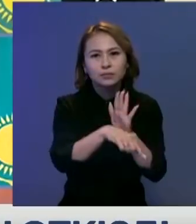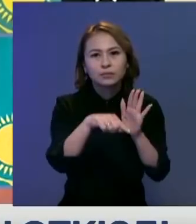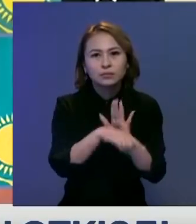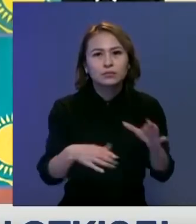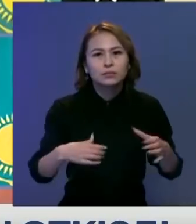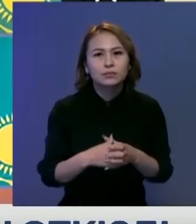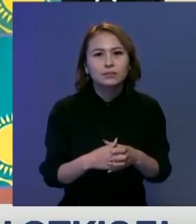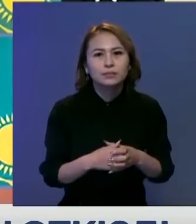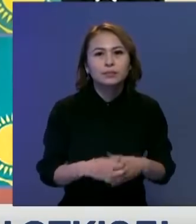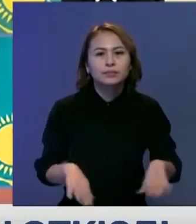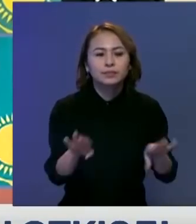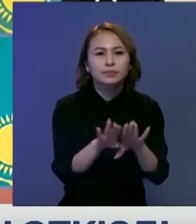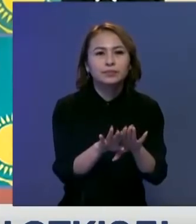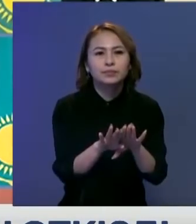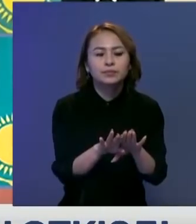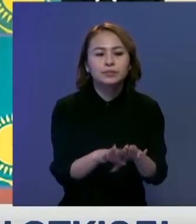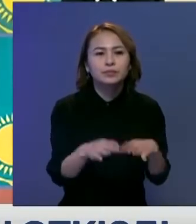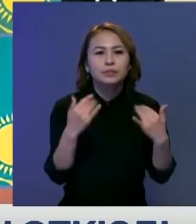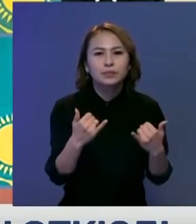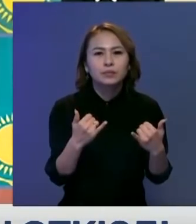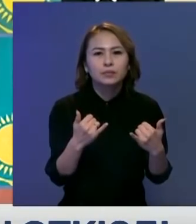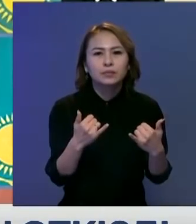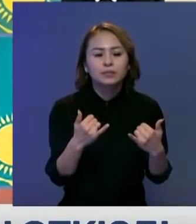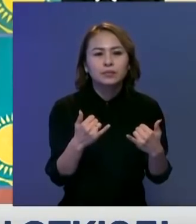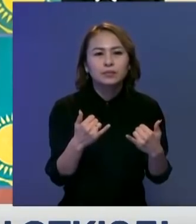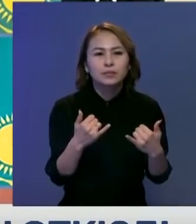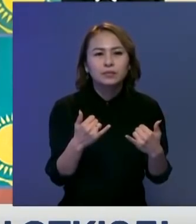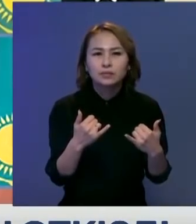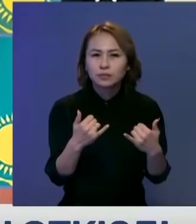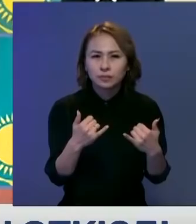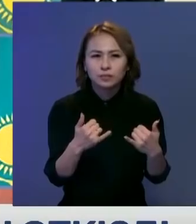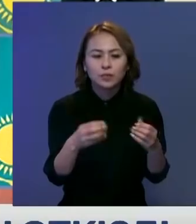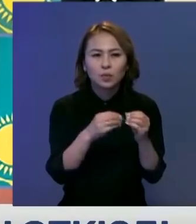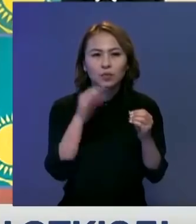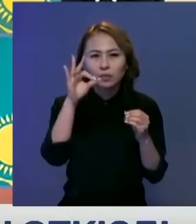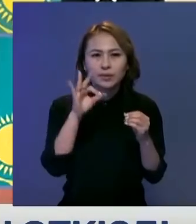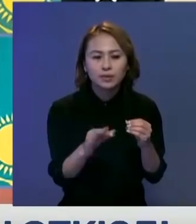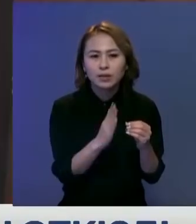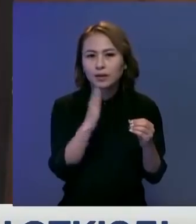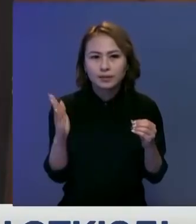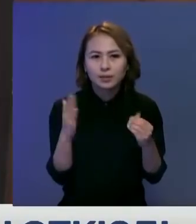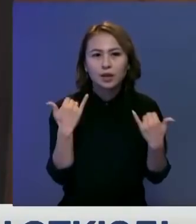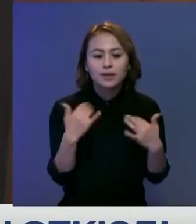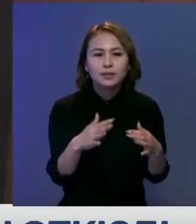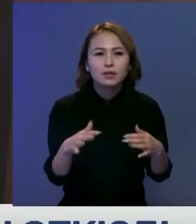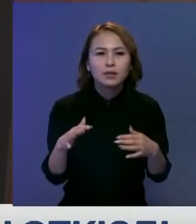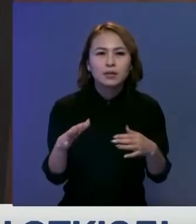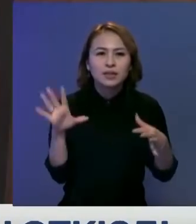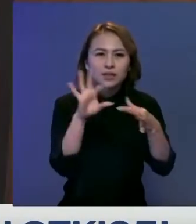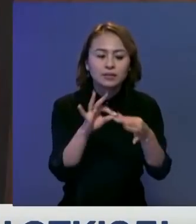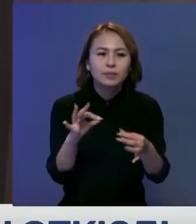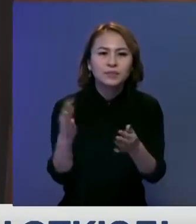өндегі облыс экономикасының бүлесі 10 пайыздан асты. Елімізге тартылған